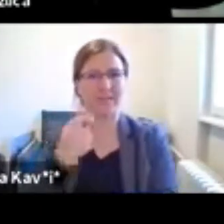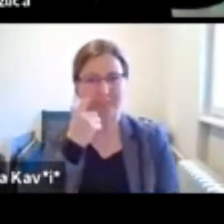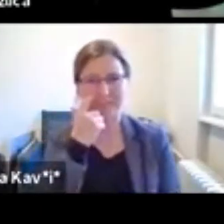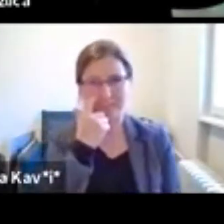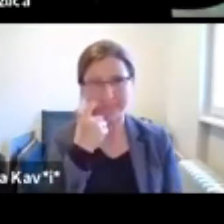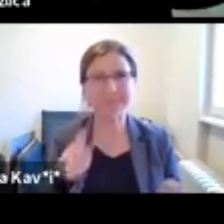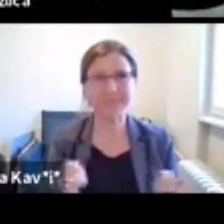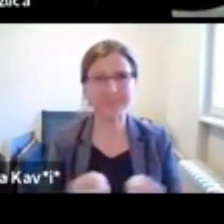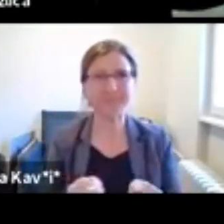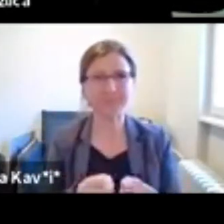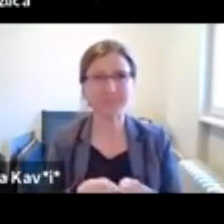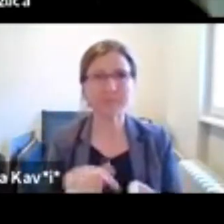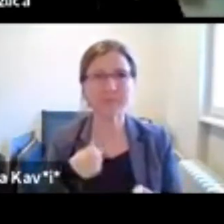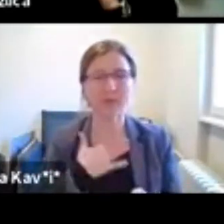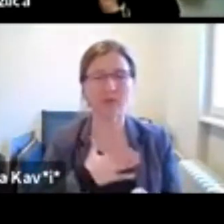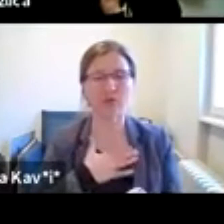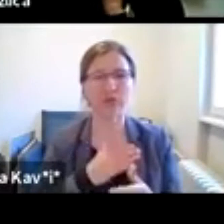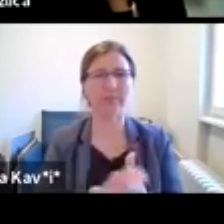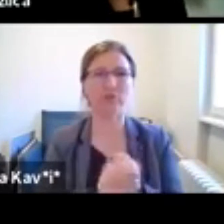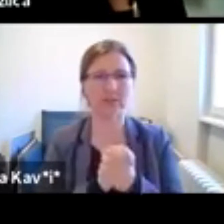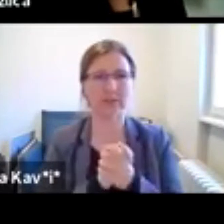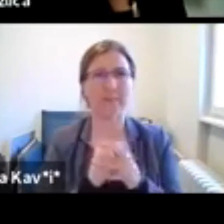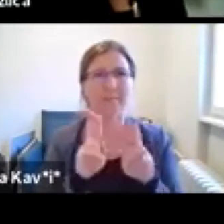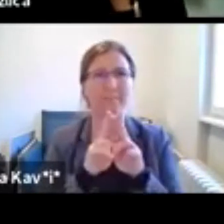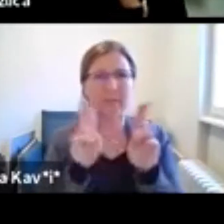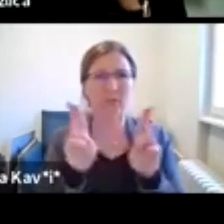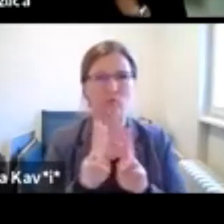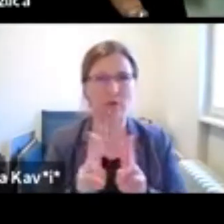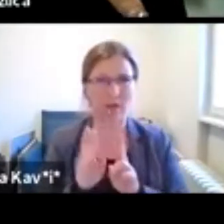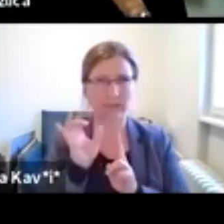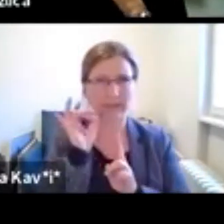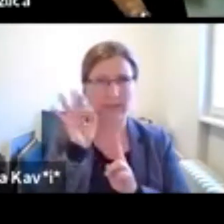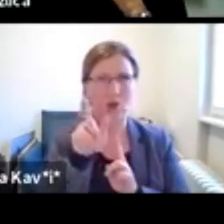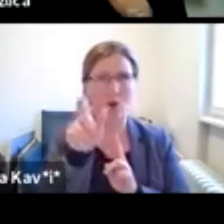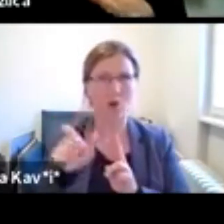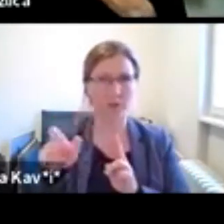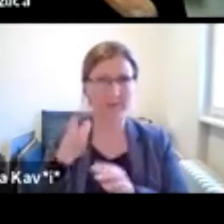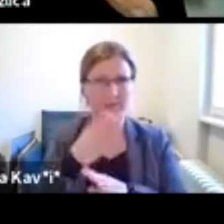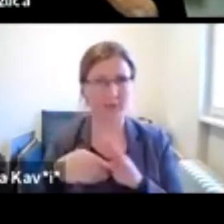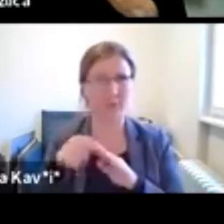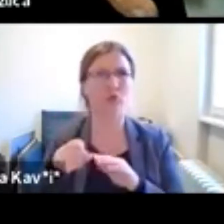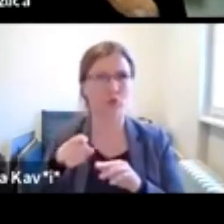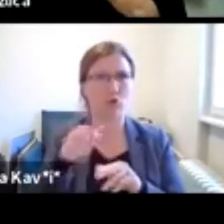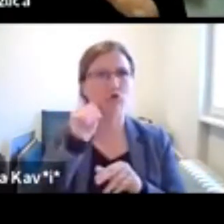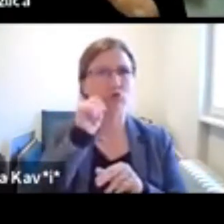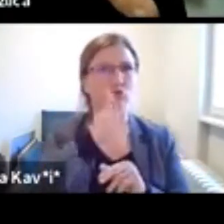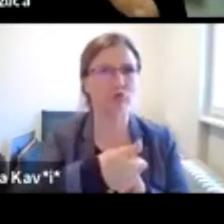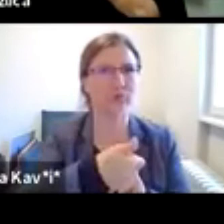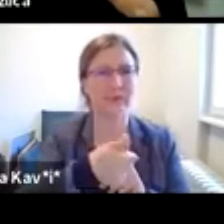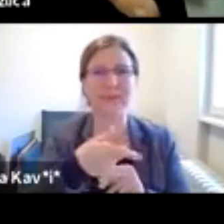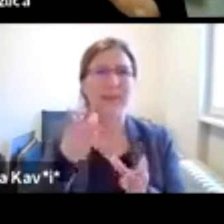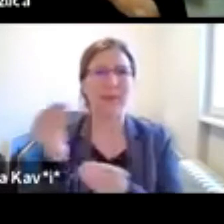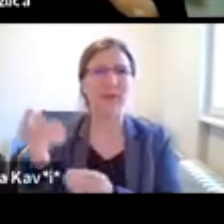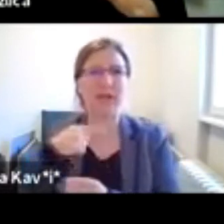čestitati jednako tako i Međunarodni dan osoba s invaliditetom koji je sutra. Iako kažu da se to ne